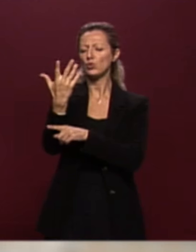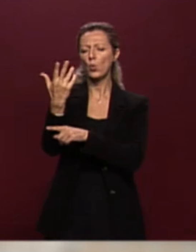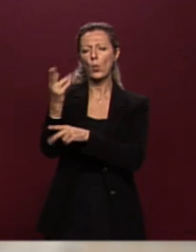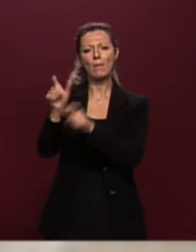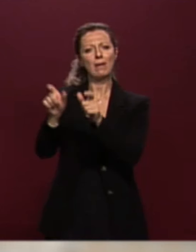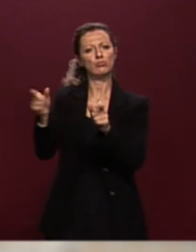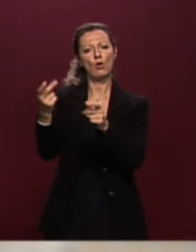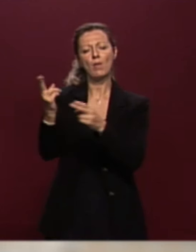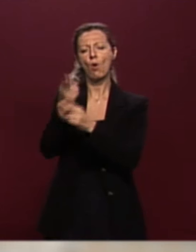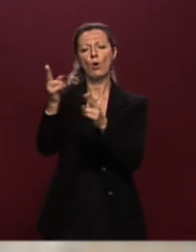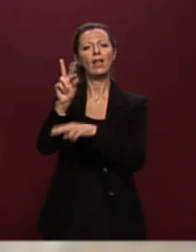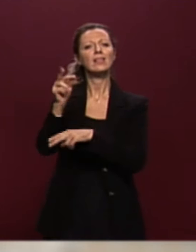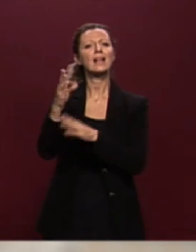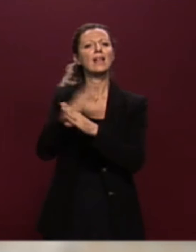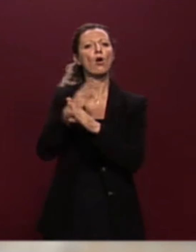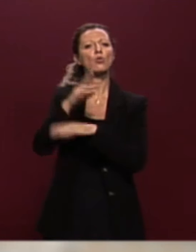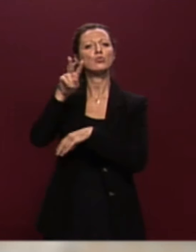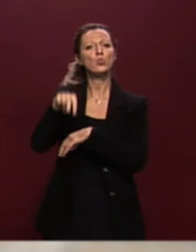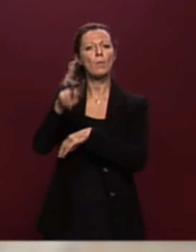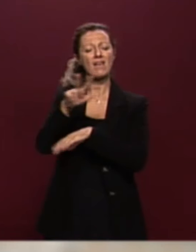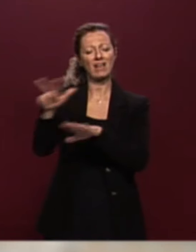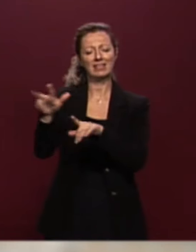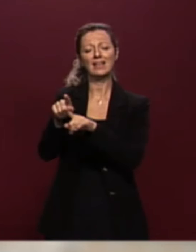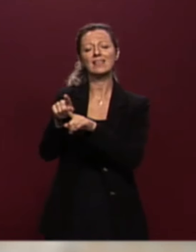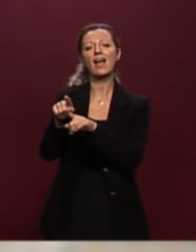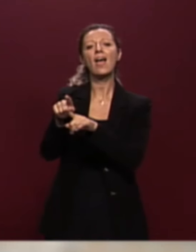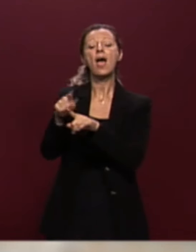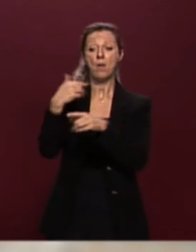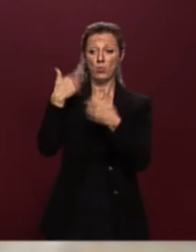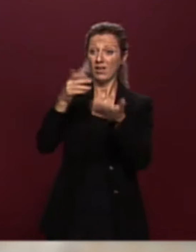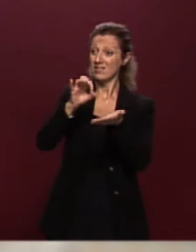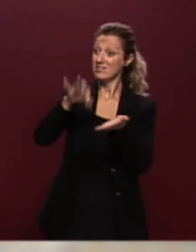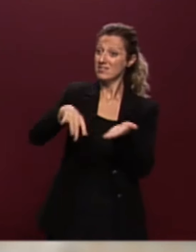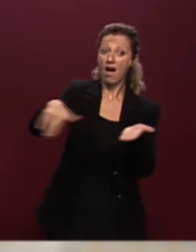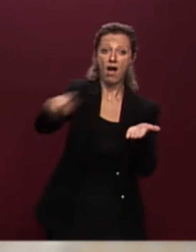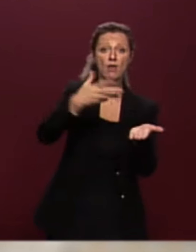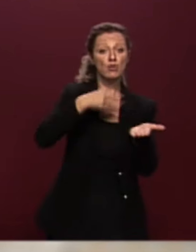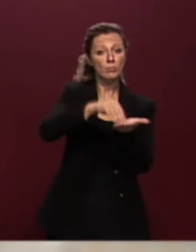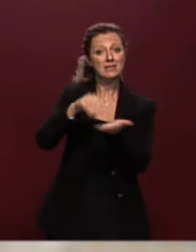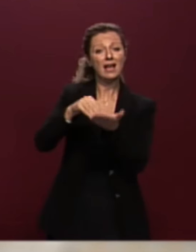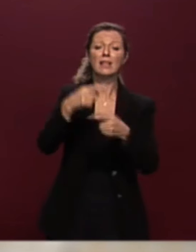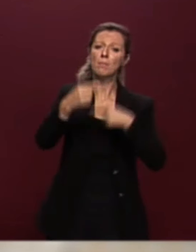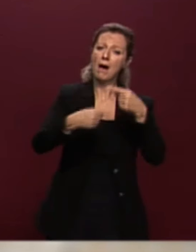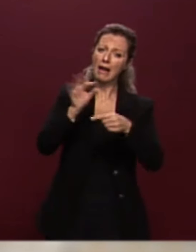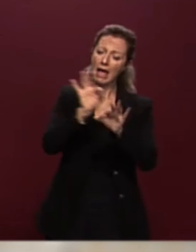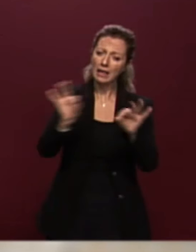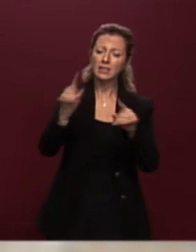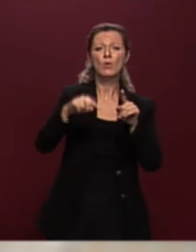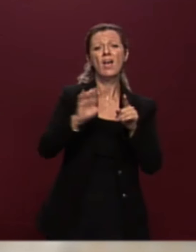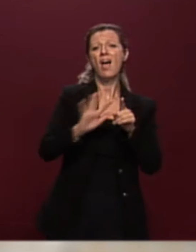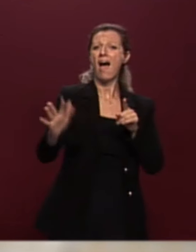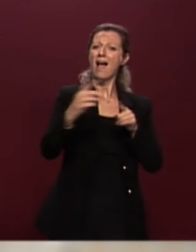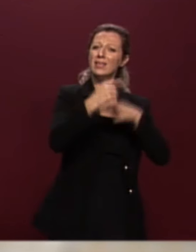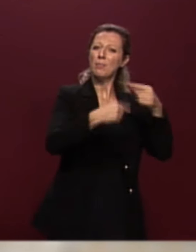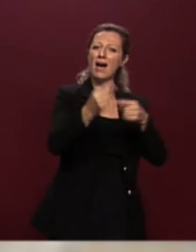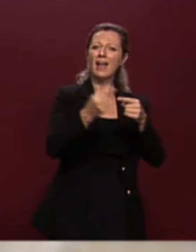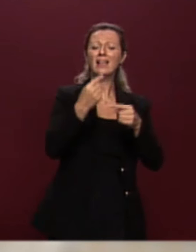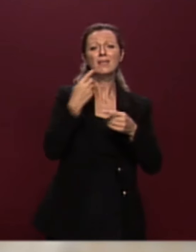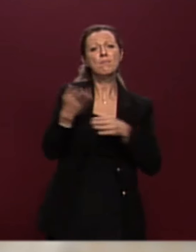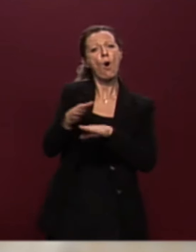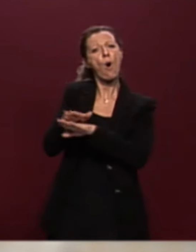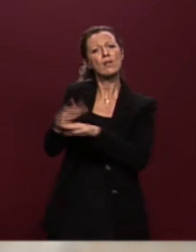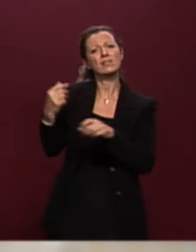persone il 30 agosto del 2023. Tra l'altro sono presenti in sala anche alcuni dei parenti, così come quelli di altre tragedie sul lavoro ed infortuni avvenuti